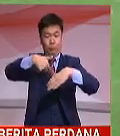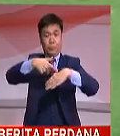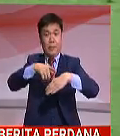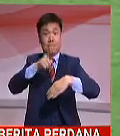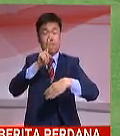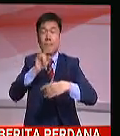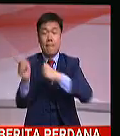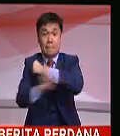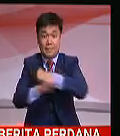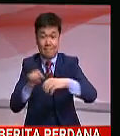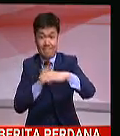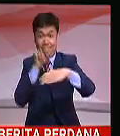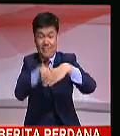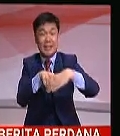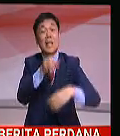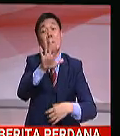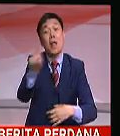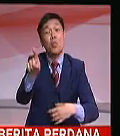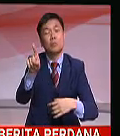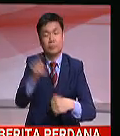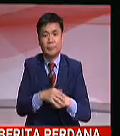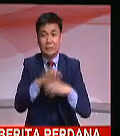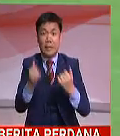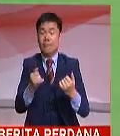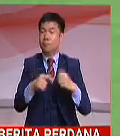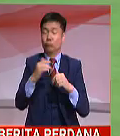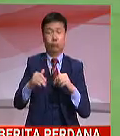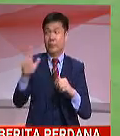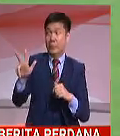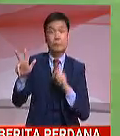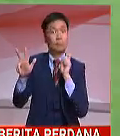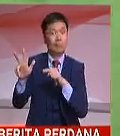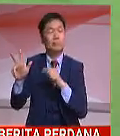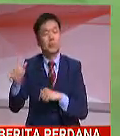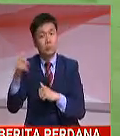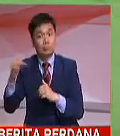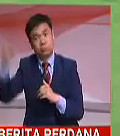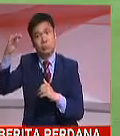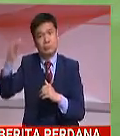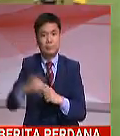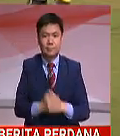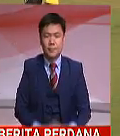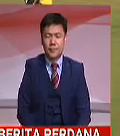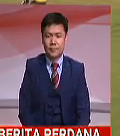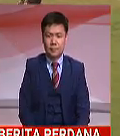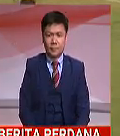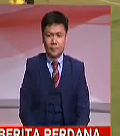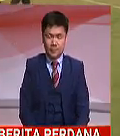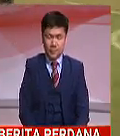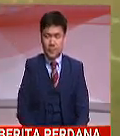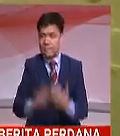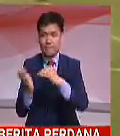buat Squad John pada menit 51 sekaligus memberi tiga mata berharga buat pasukannya Hai